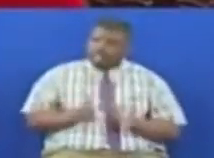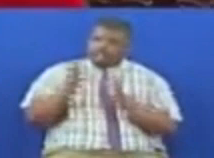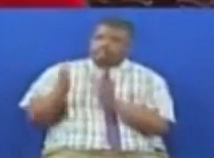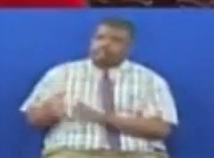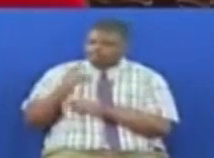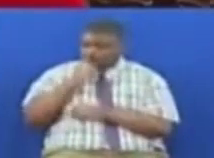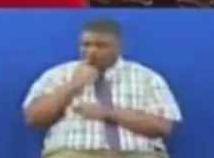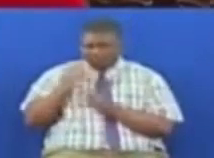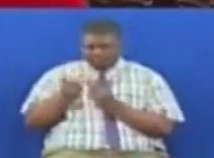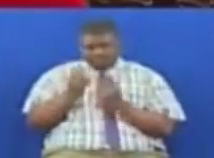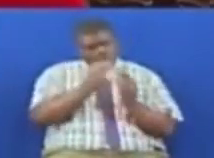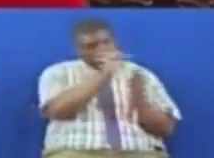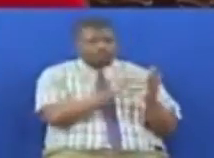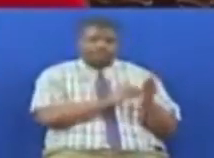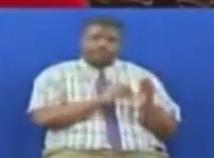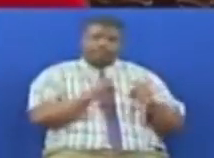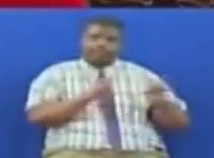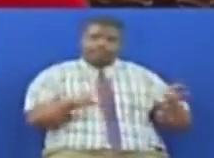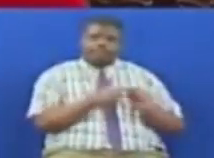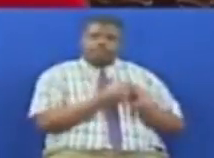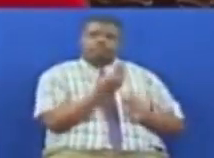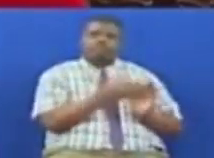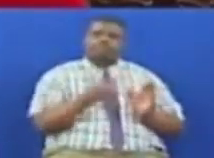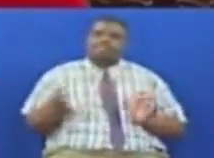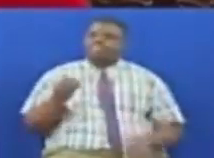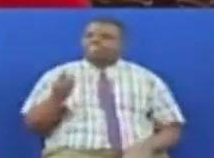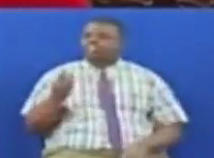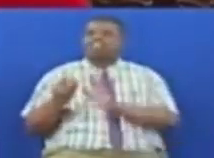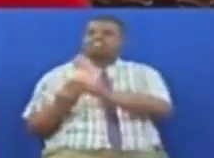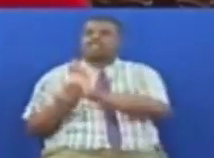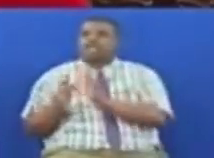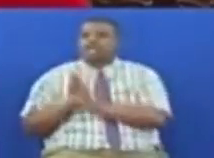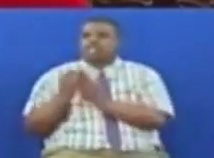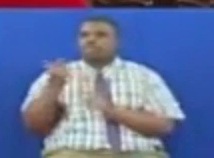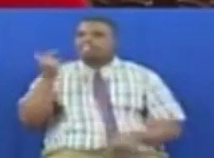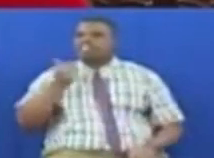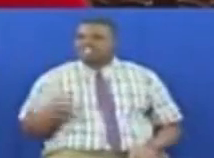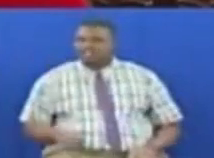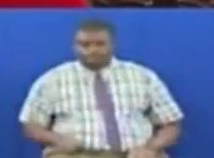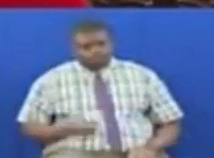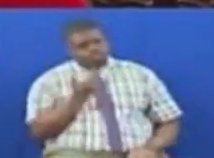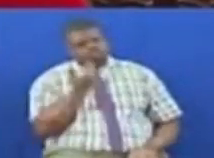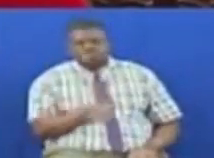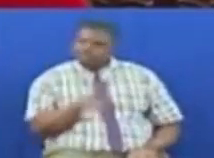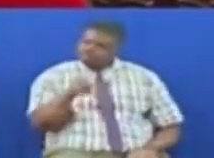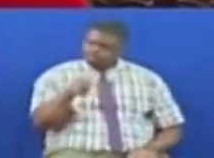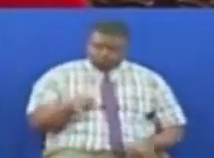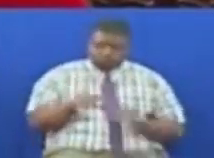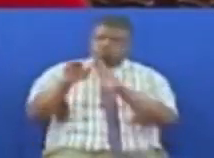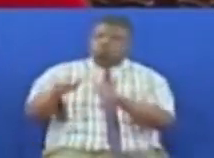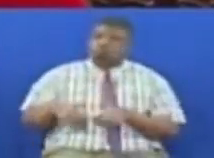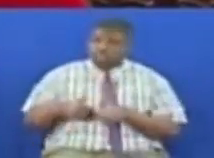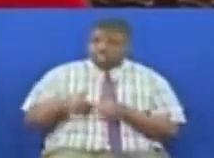12 na 10 na mpaka 29 ya Katiba ya Jamhuri ya Muungano wa Tanzania. Ni muhimu bunge hili tukufu liweze kutofautisha kati ya uvunjifu wa